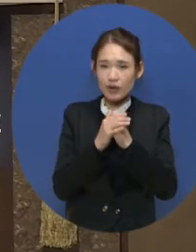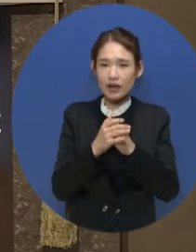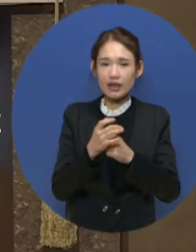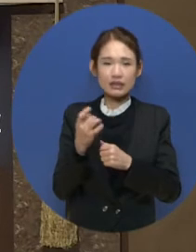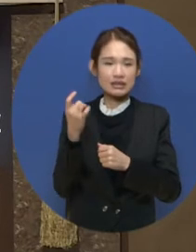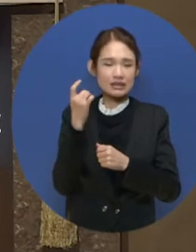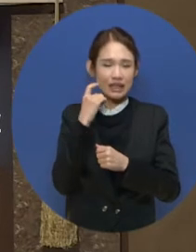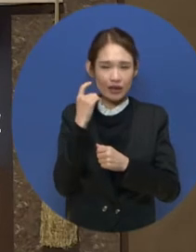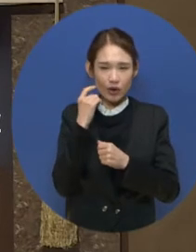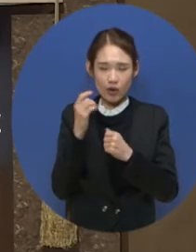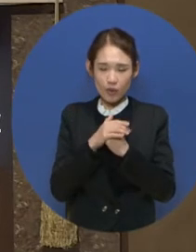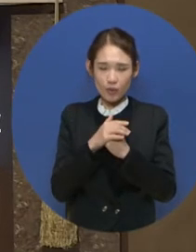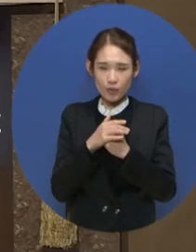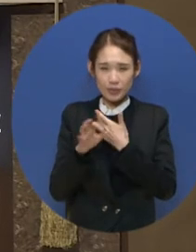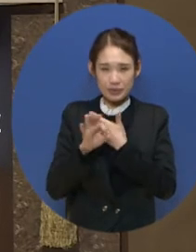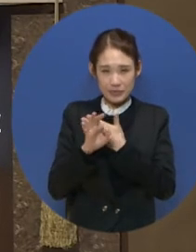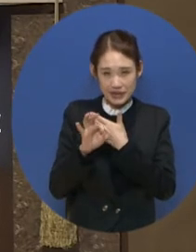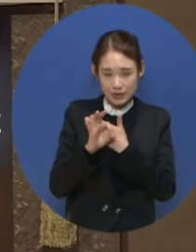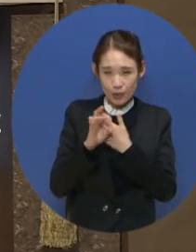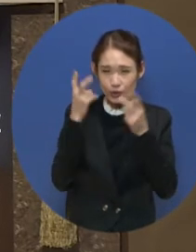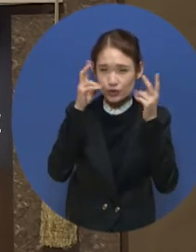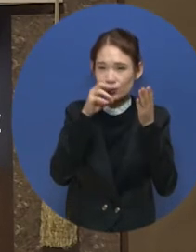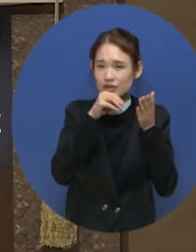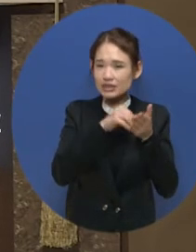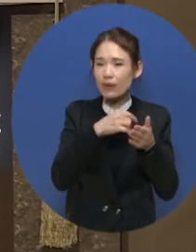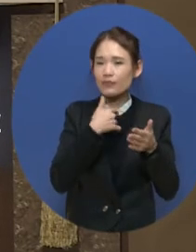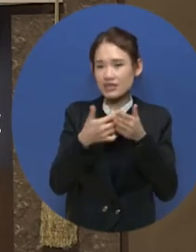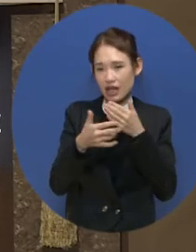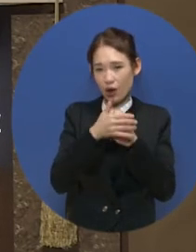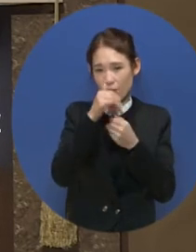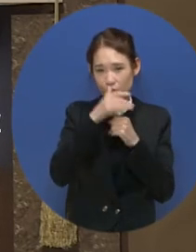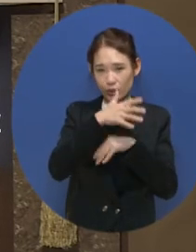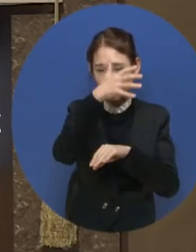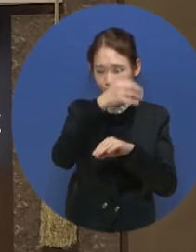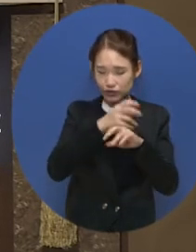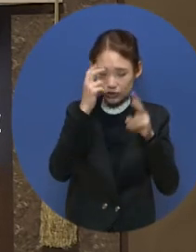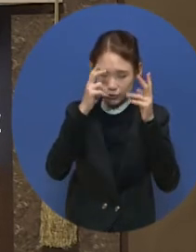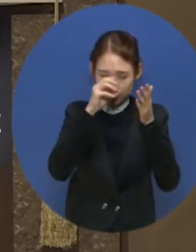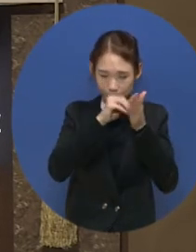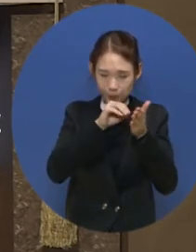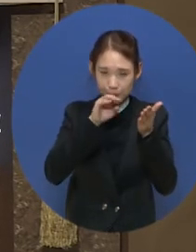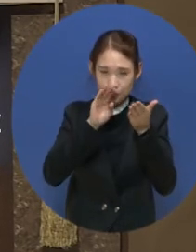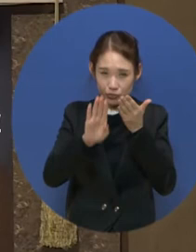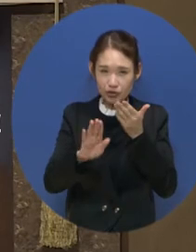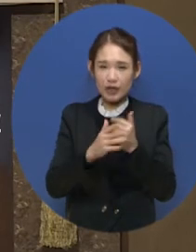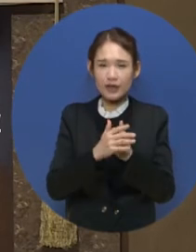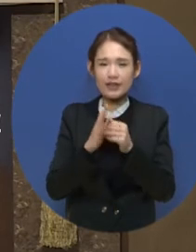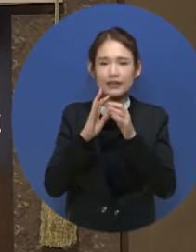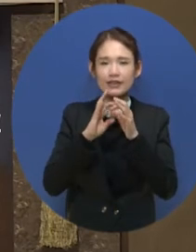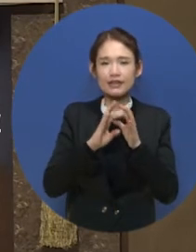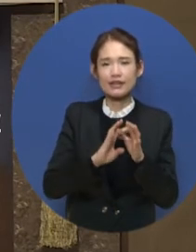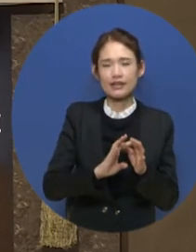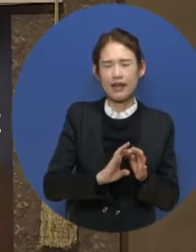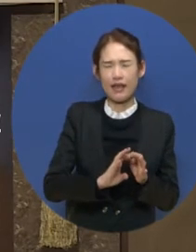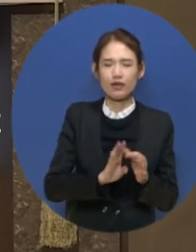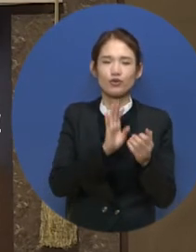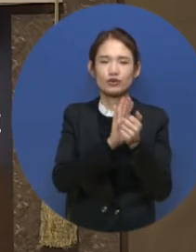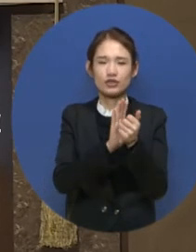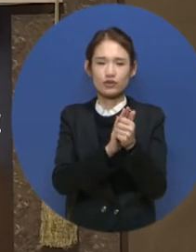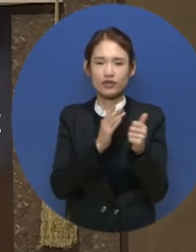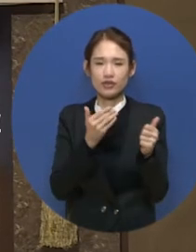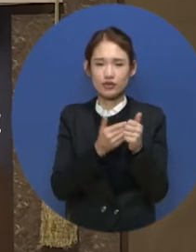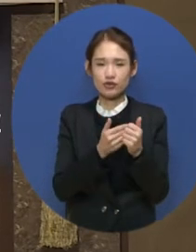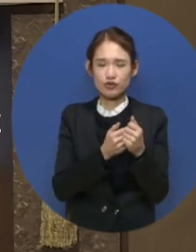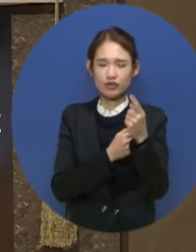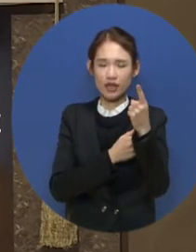체험하게 끔 않은 그러한 파트가 있고 나중에는 이제 추억이 됐을 때는 계속 인지 그 후속 지원 해주는 이렇게